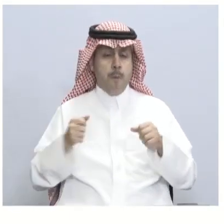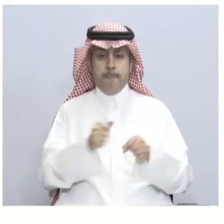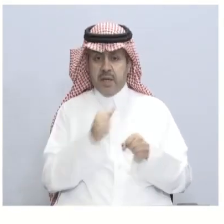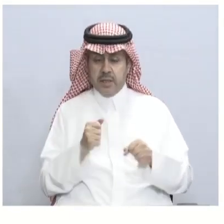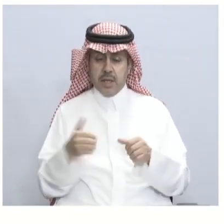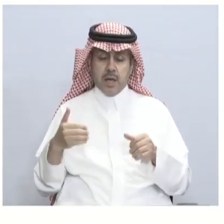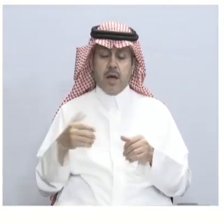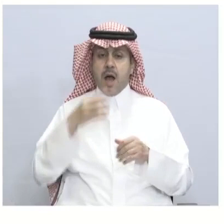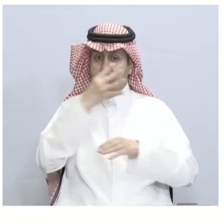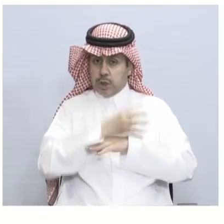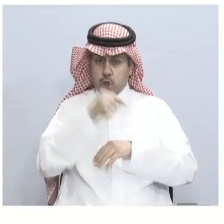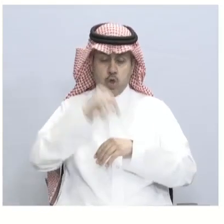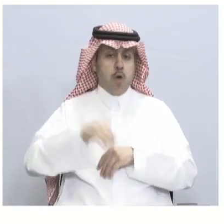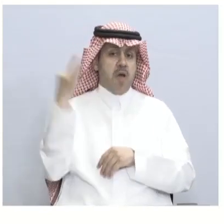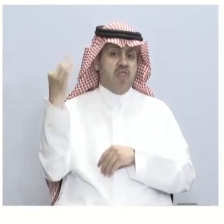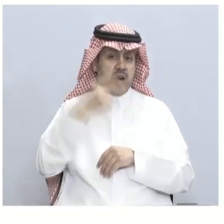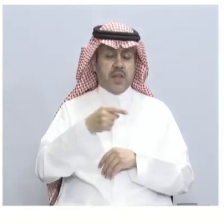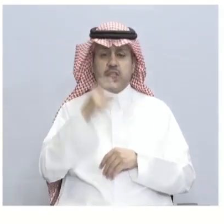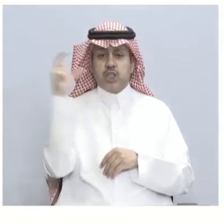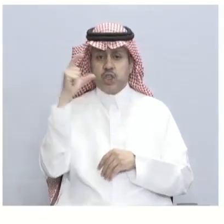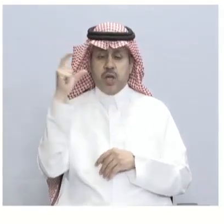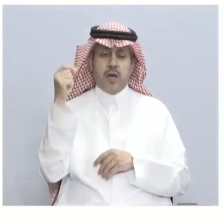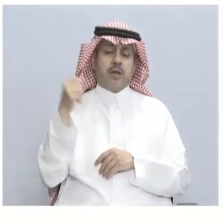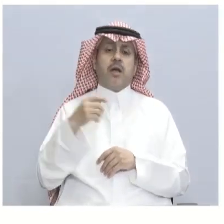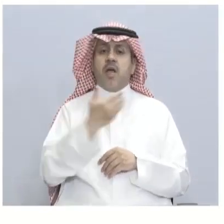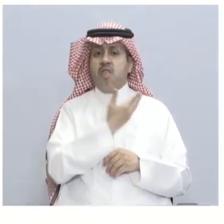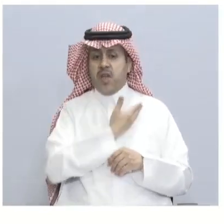اليوم الثالث عشر من شهر ذي الحجه